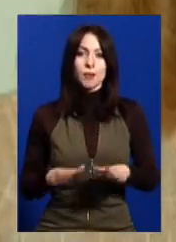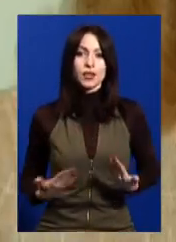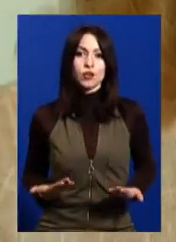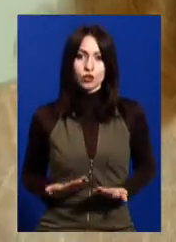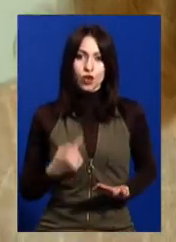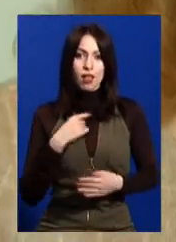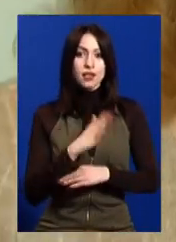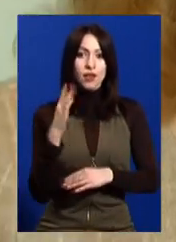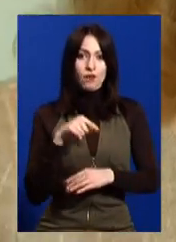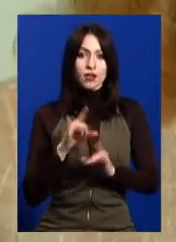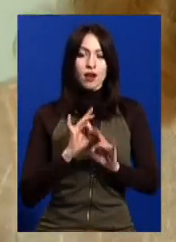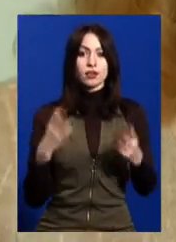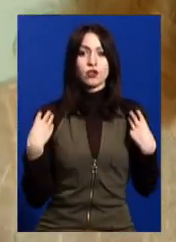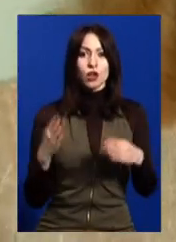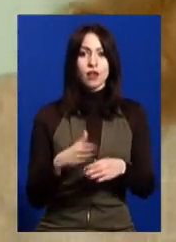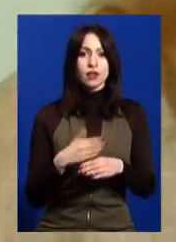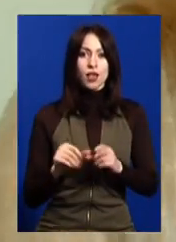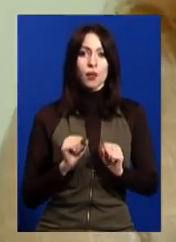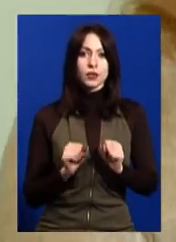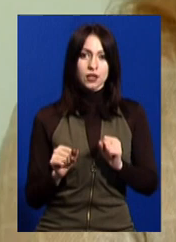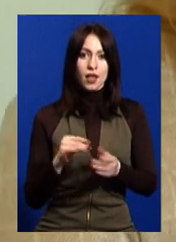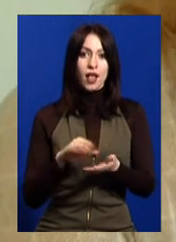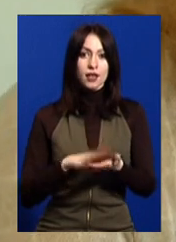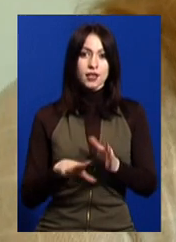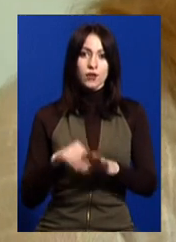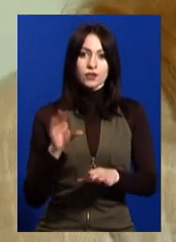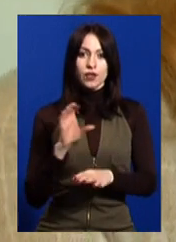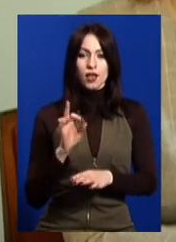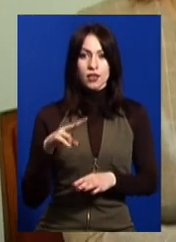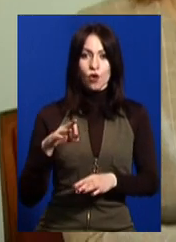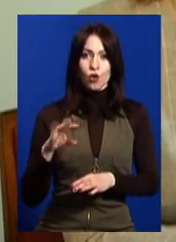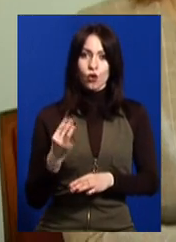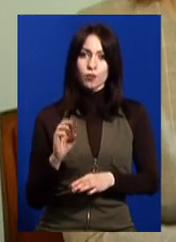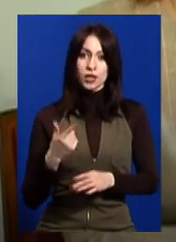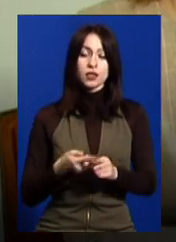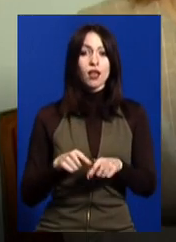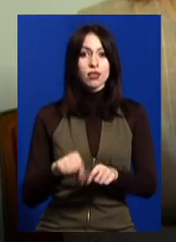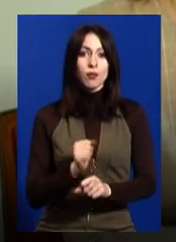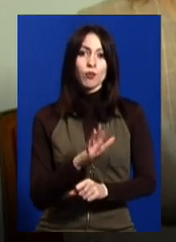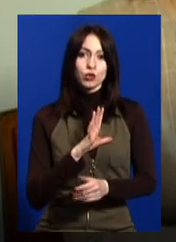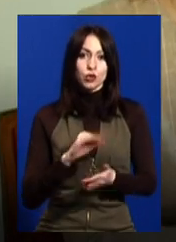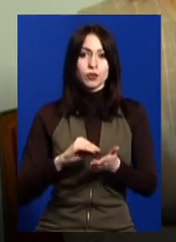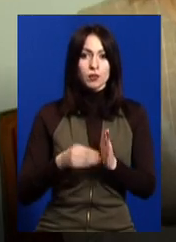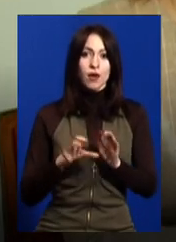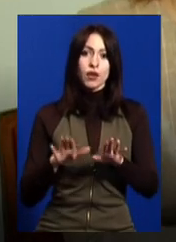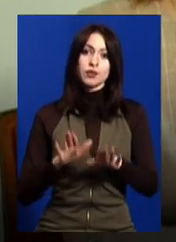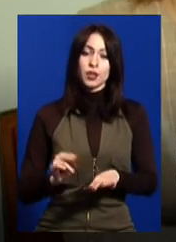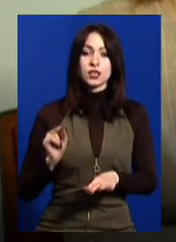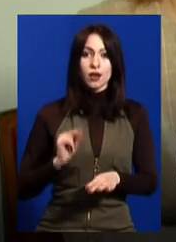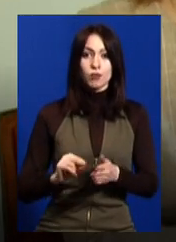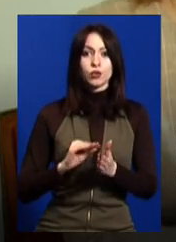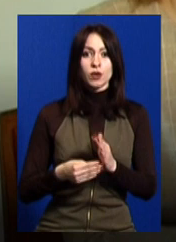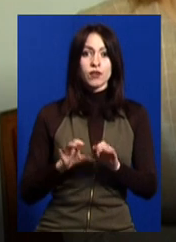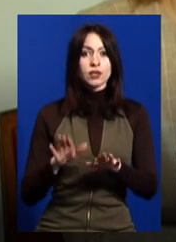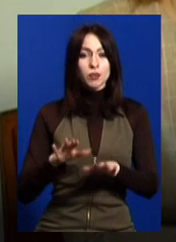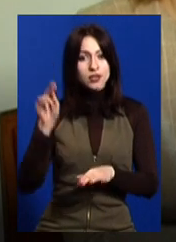голосування, розповідає начальниця відділу адміністрування реєстру виборців Світлана Коломієць. Це може бути довідка з місця роботи, довідка з